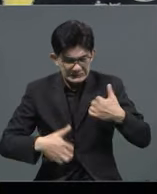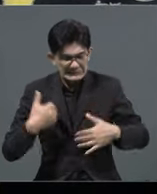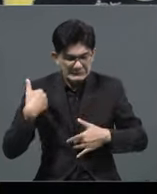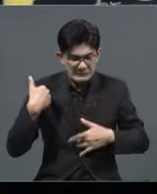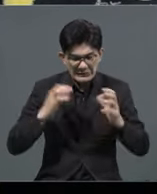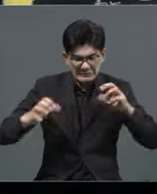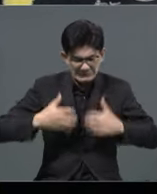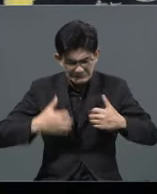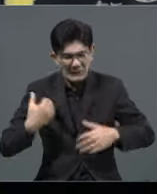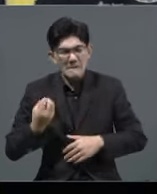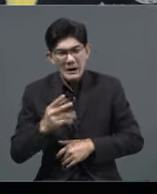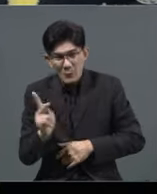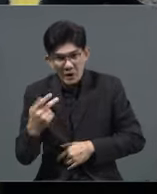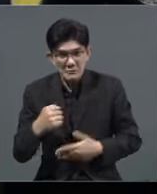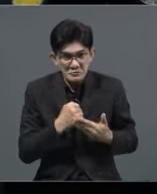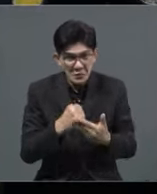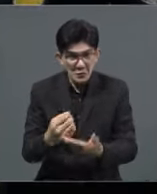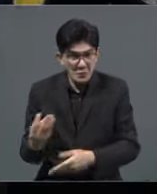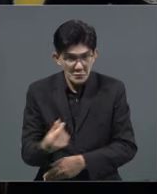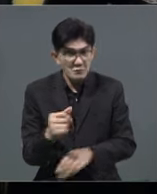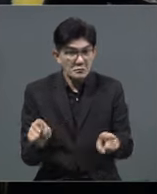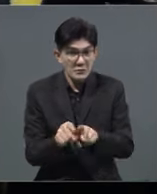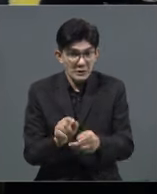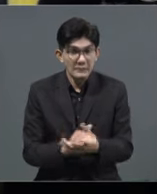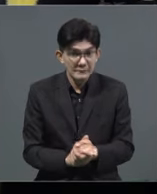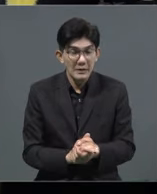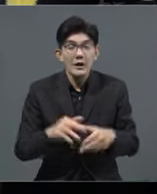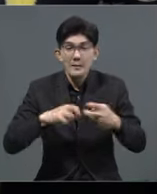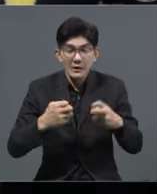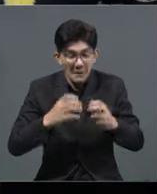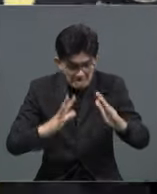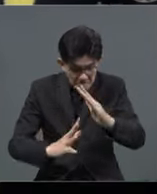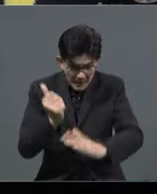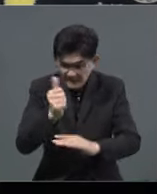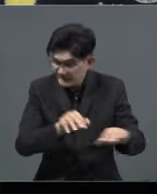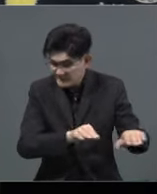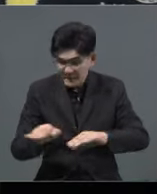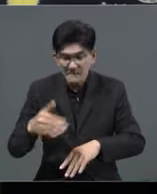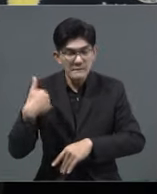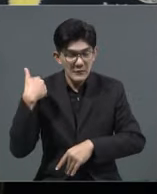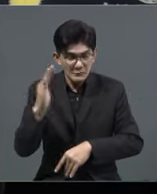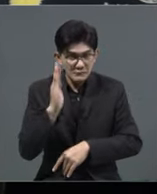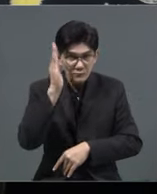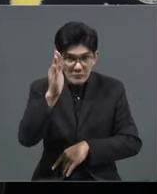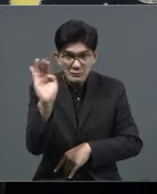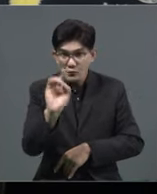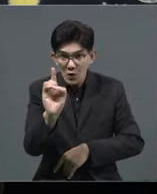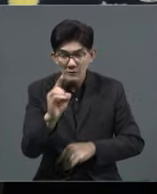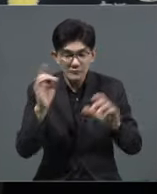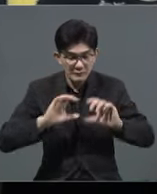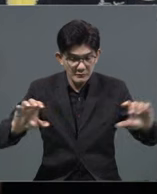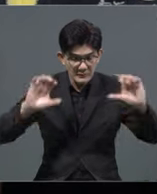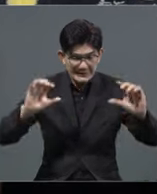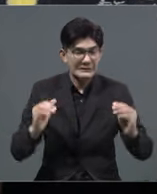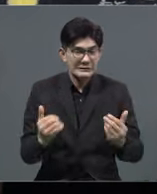าแล้วเราก็จะนำเอาความช่วยเหลือลงไปให้เร็วที่สุดนะครับเราจะต้องผ่านภาวะวิกฤตนี้ไปด้วยกันแล้วในอนาคตทางรัฐบาลเ